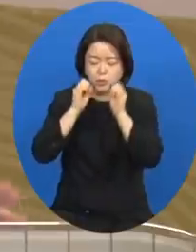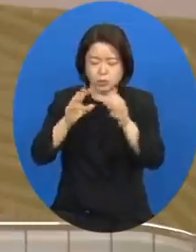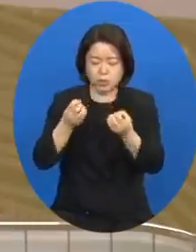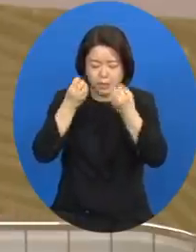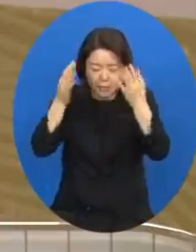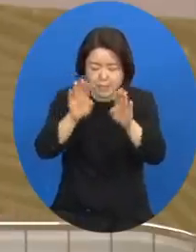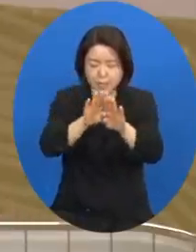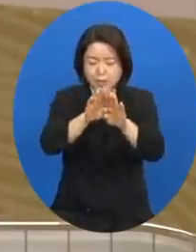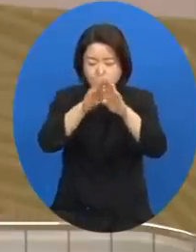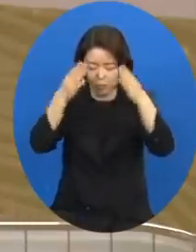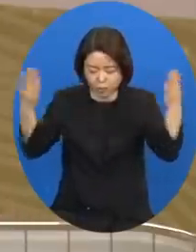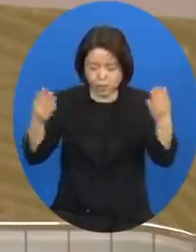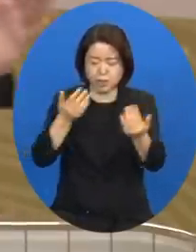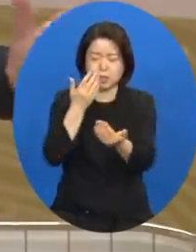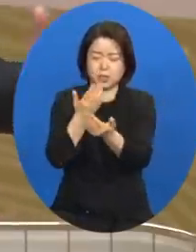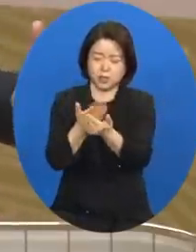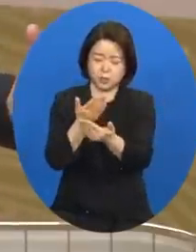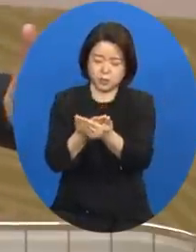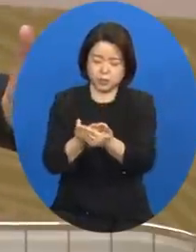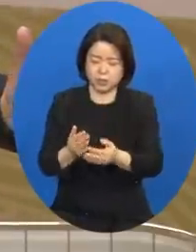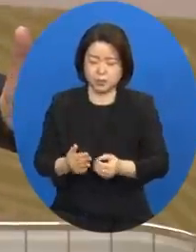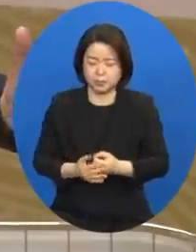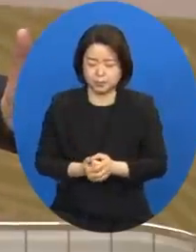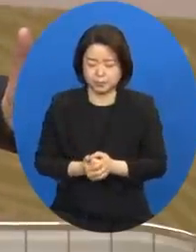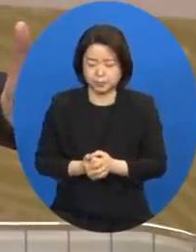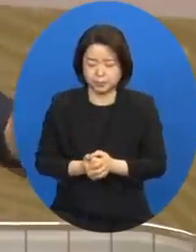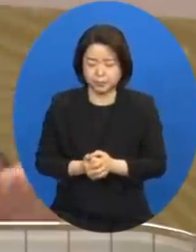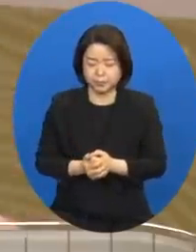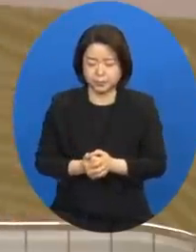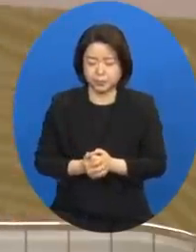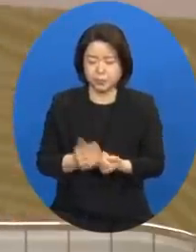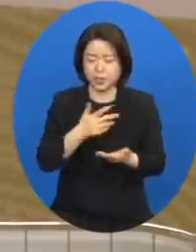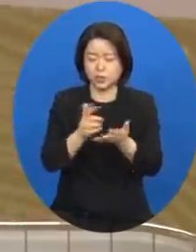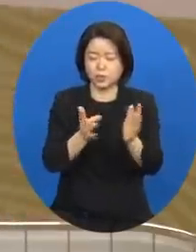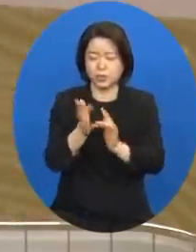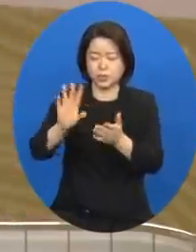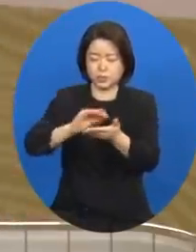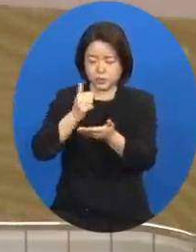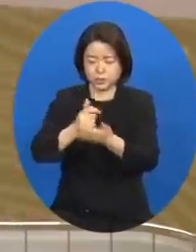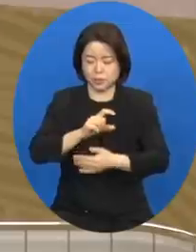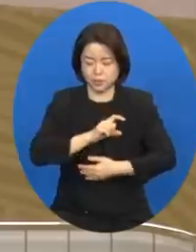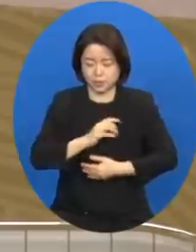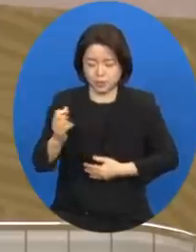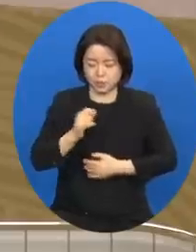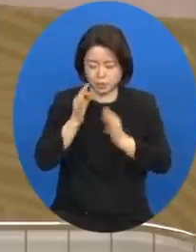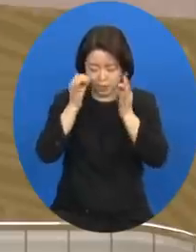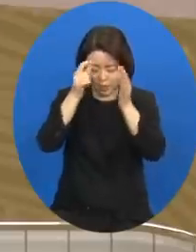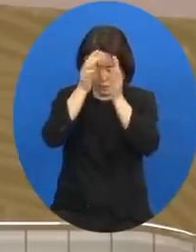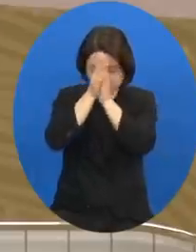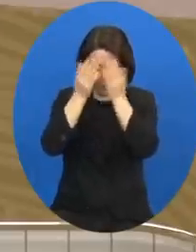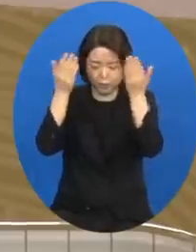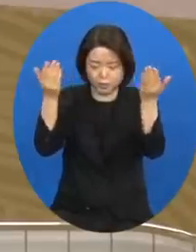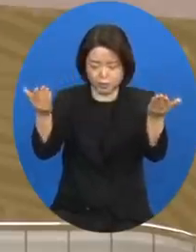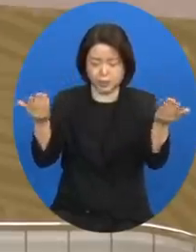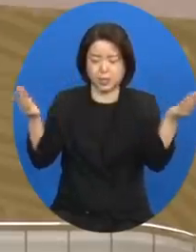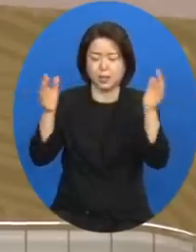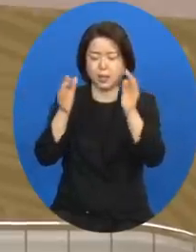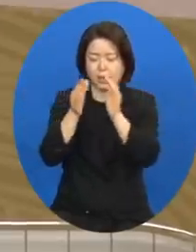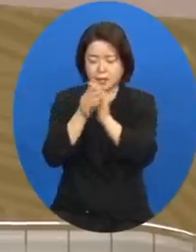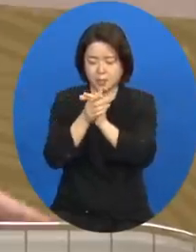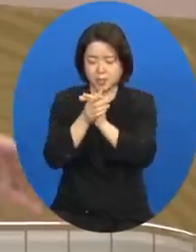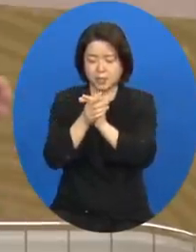문이 활짝 열리게 하옵소서. 주 예수 그리스도 이름으로 간절히 기도합니다.